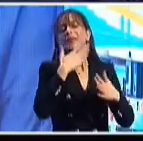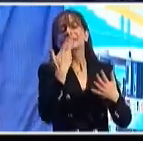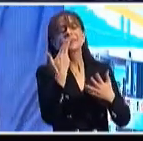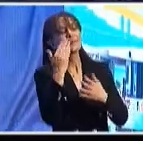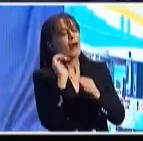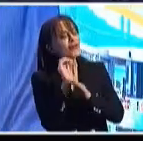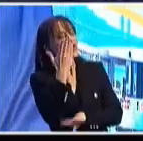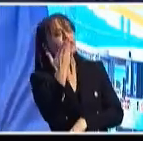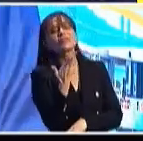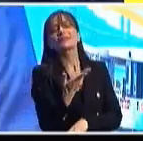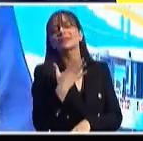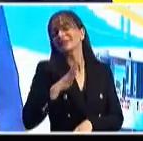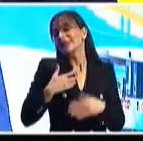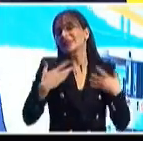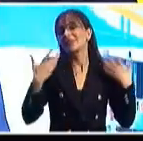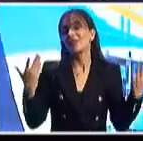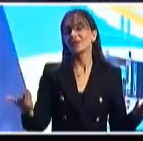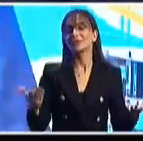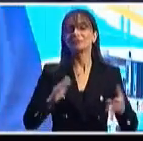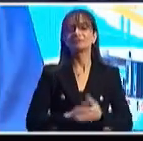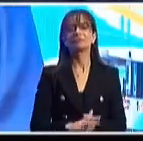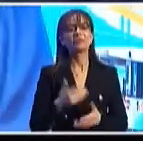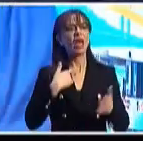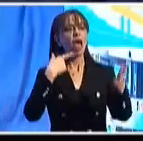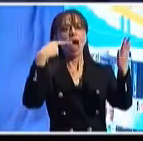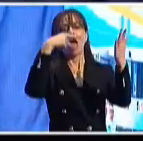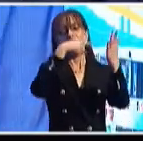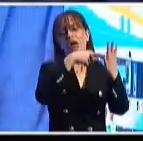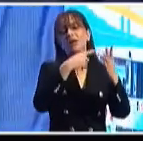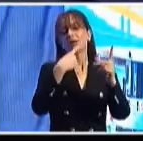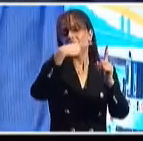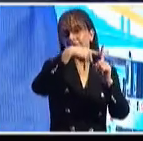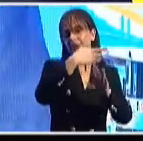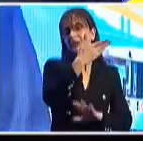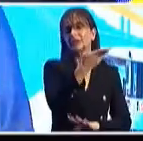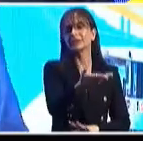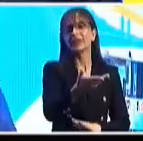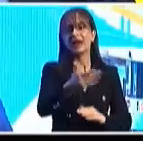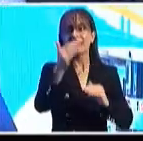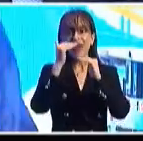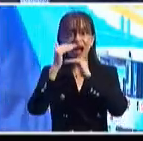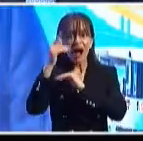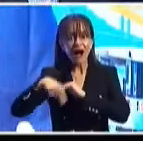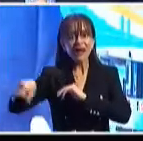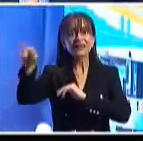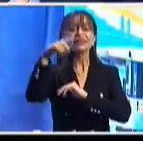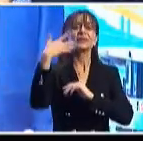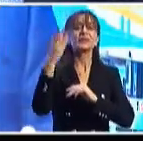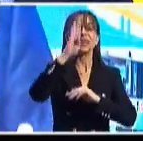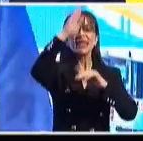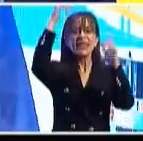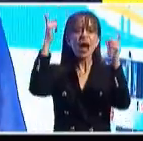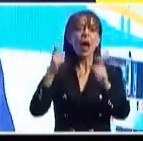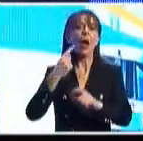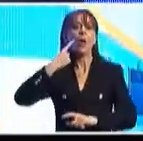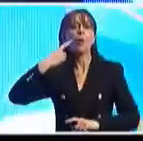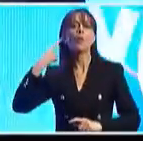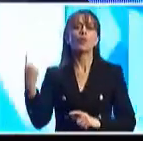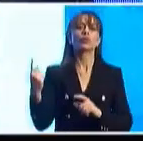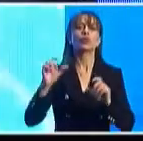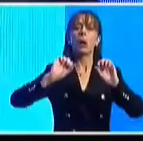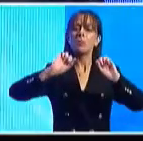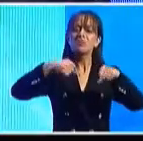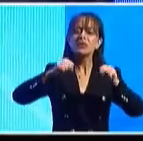istiyoruz. Diğer bir hedefimiz de halkımızı bu manada İstanbul'da bisiklet,